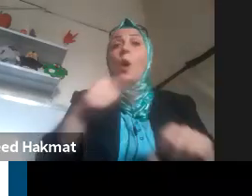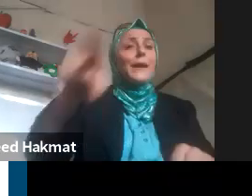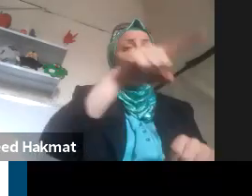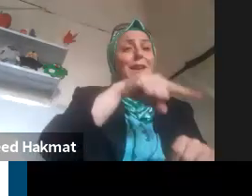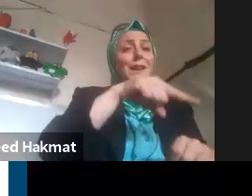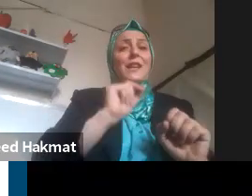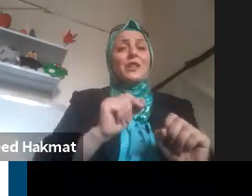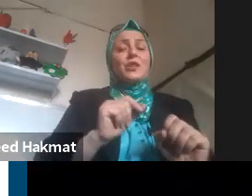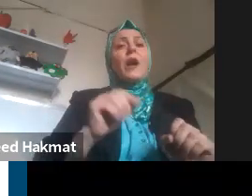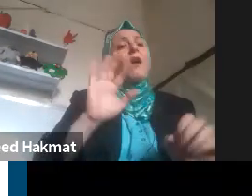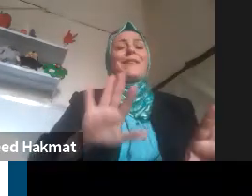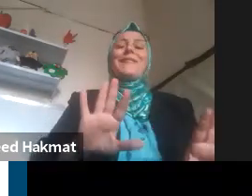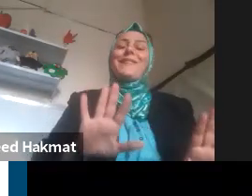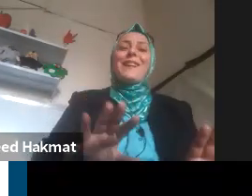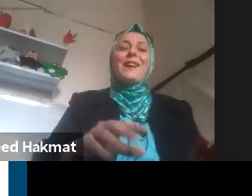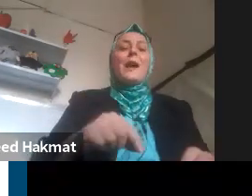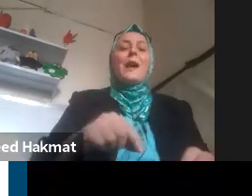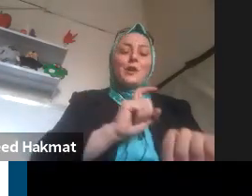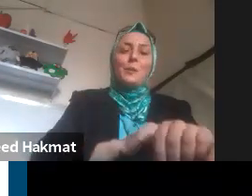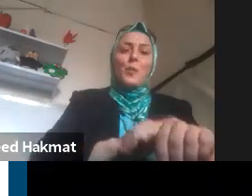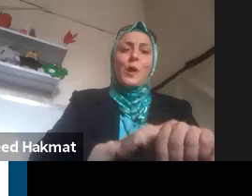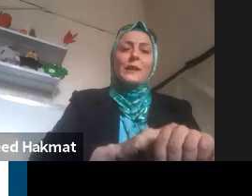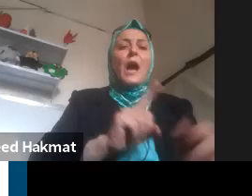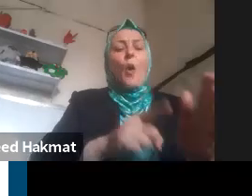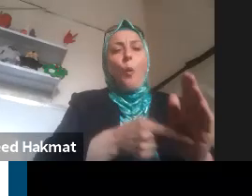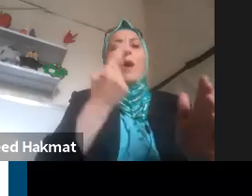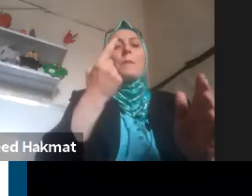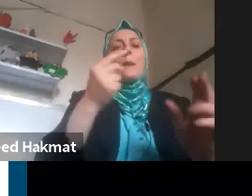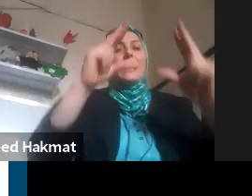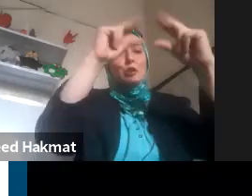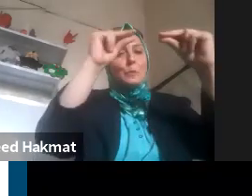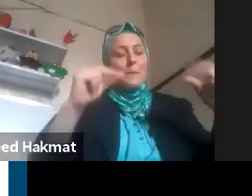عم نقضيهم من وقت ما بلش اللوك داون بلبنان من أدار